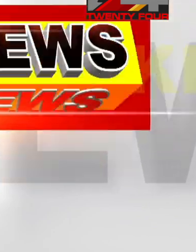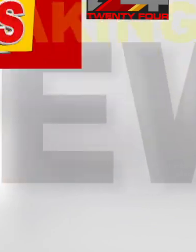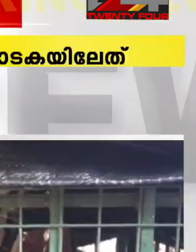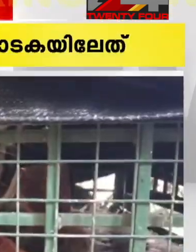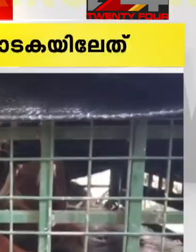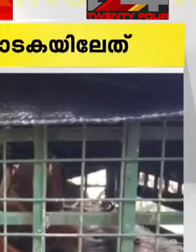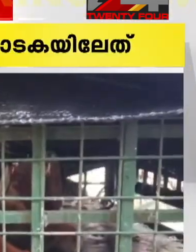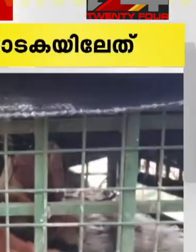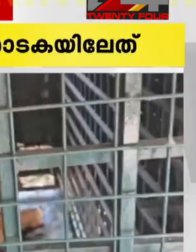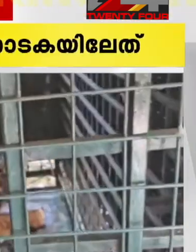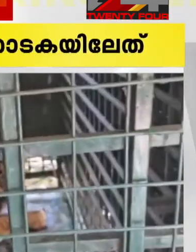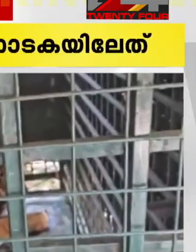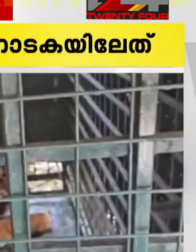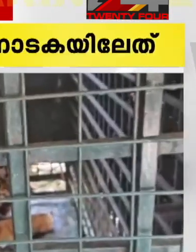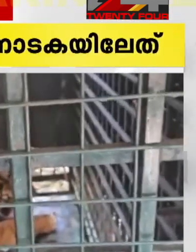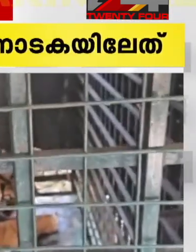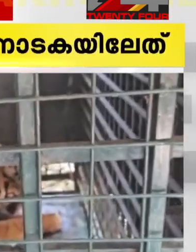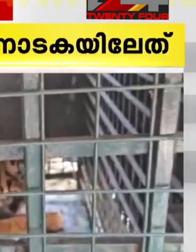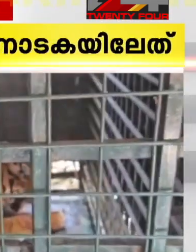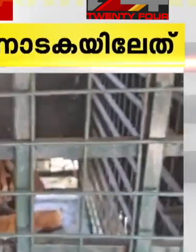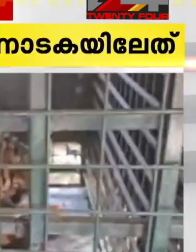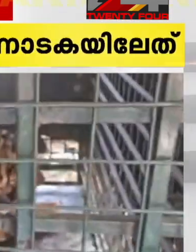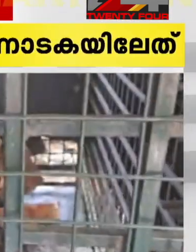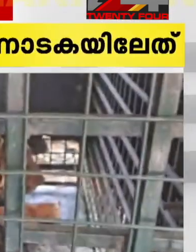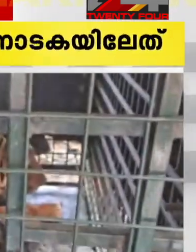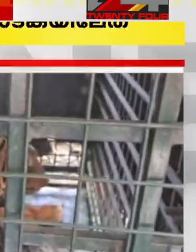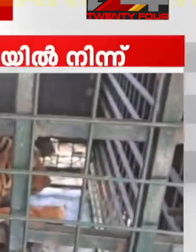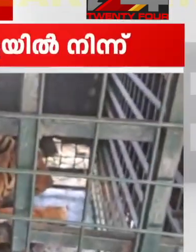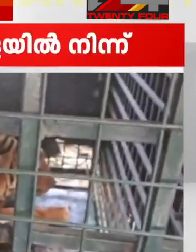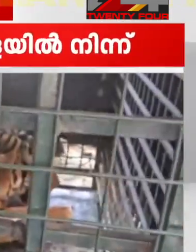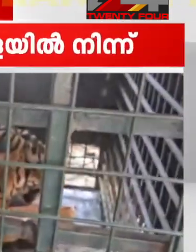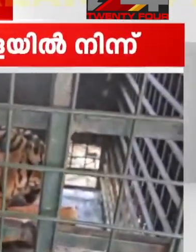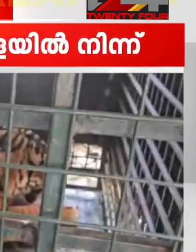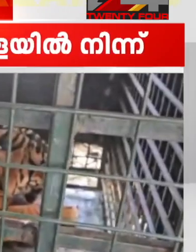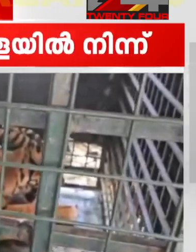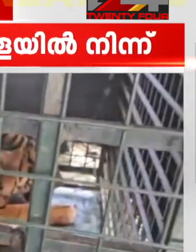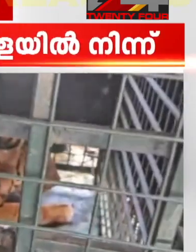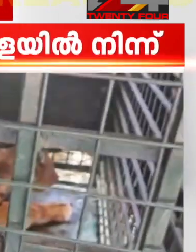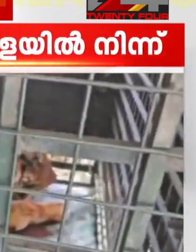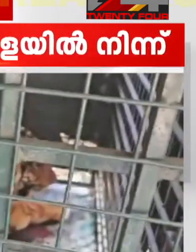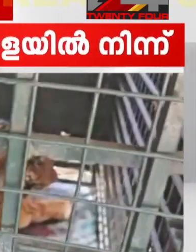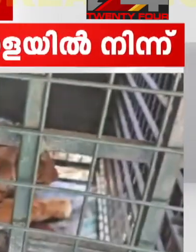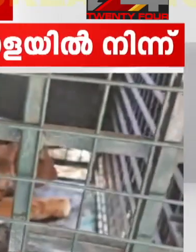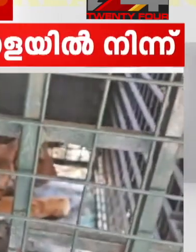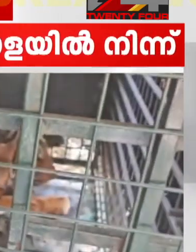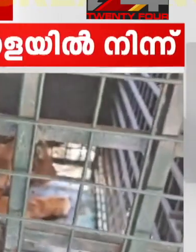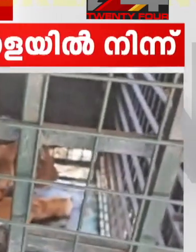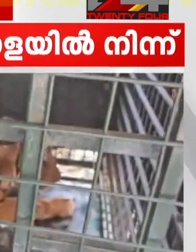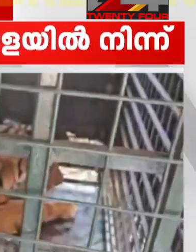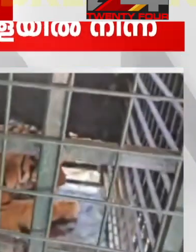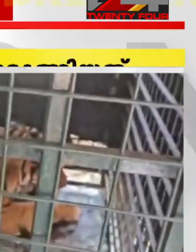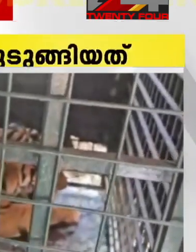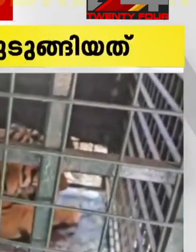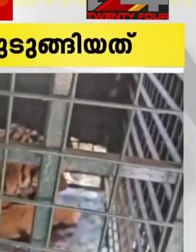വെറ്റിനറി അസിസ്റ്റന്റ് സർജനാണ്. അദ്ദേഹത്തിന്റെ നേതൃത്വത്തിലാണ് ഈ കടുവയെ ചികിത്സിക്കുന്നത്. അതിനുശേഷം കടുവയെ തൃശ്ശൂരിലേക്കോ അല്ലെങ്കിൽ തിരുവനന്തപുരത്തേക്കോ മാറ്റാനുള്ള